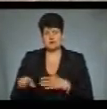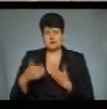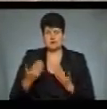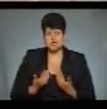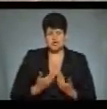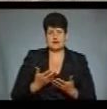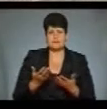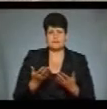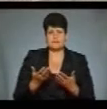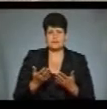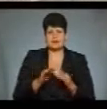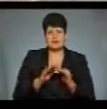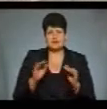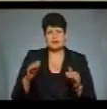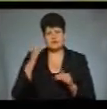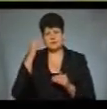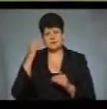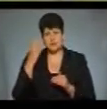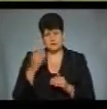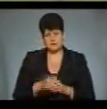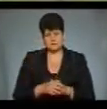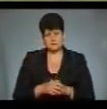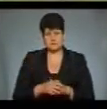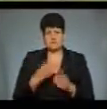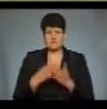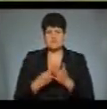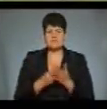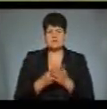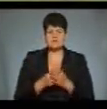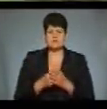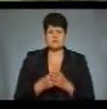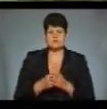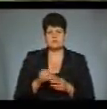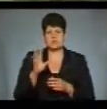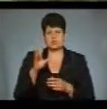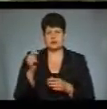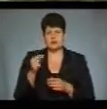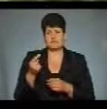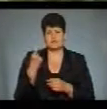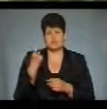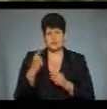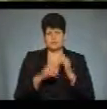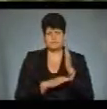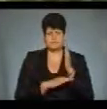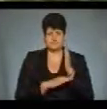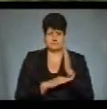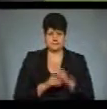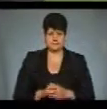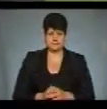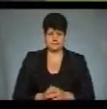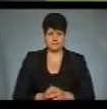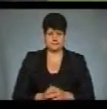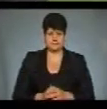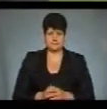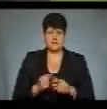врожайності, дитячих мрій. Приблизна вартість кожної сакури – 500 гривень, розповіла мати випускниці Олена Стаханська.